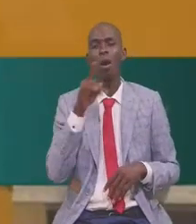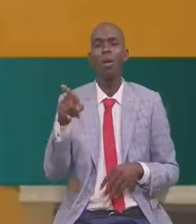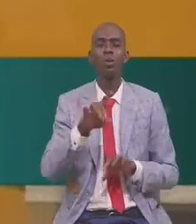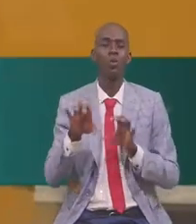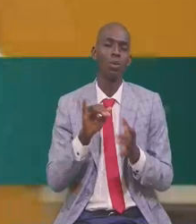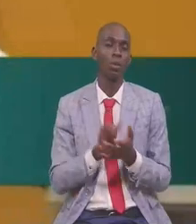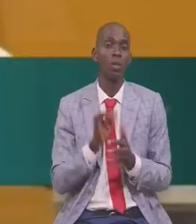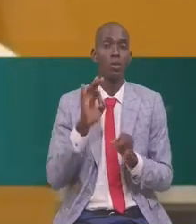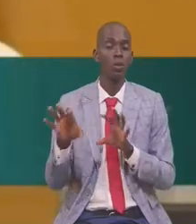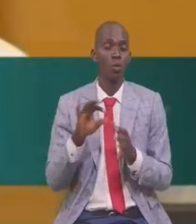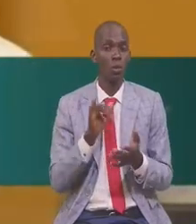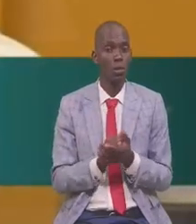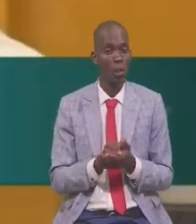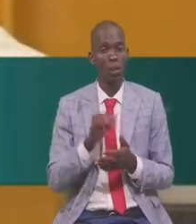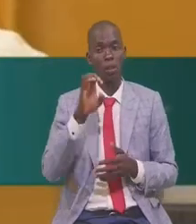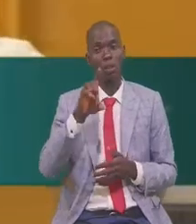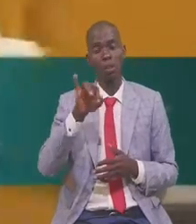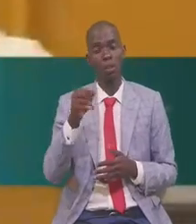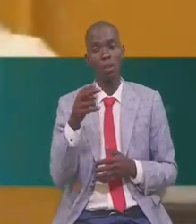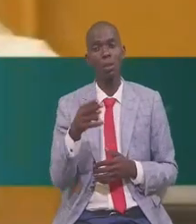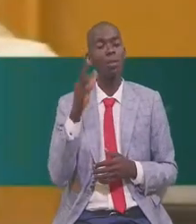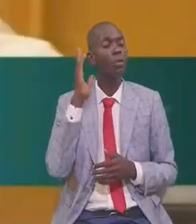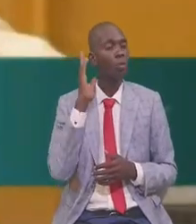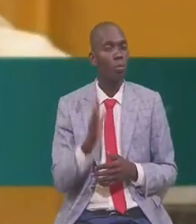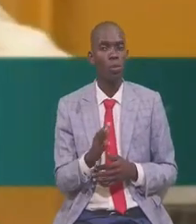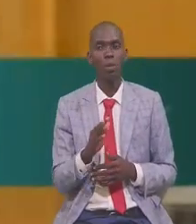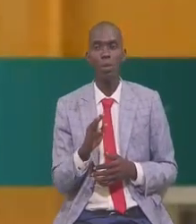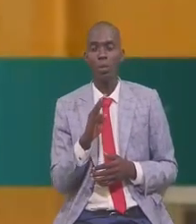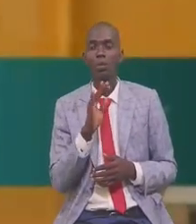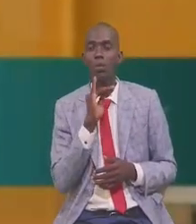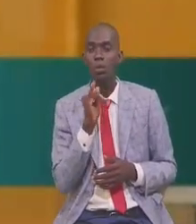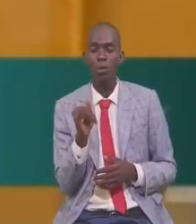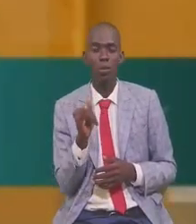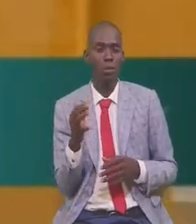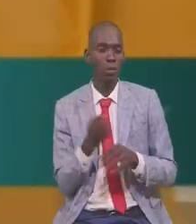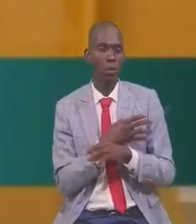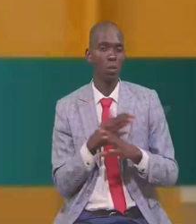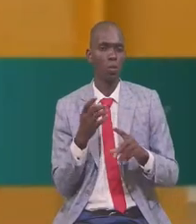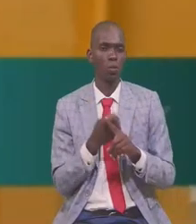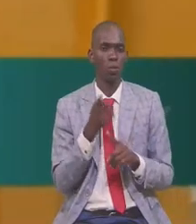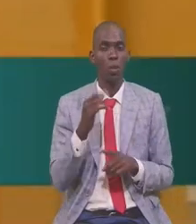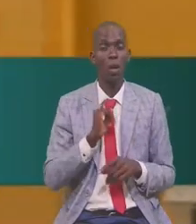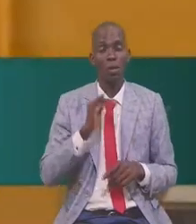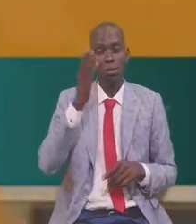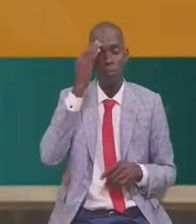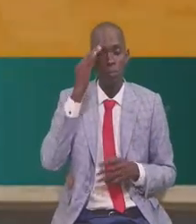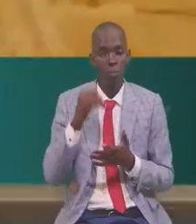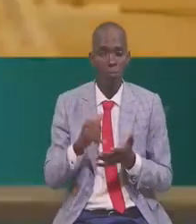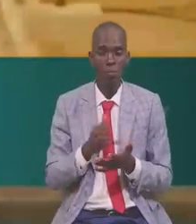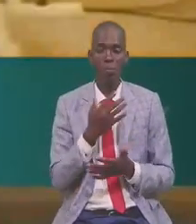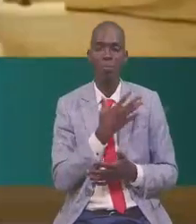fais, Élie ne va pas t'attendre. Élie va avance. Je le sais. Alors, il